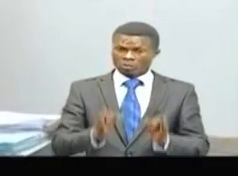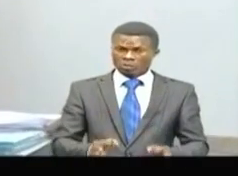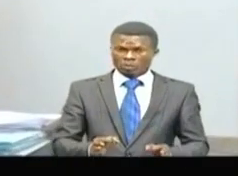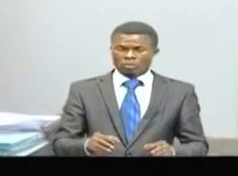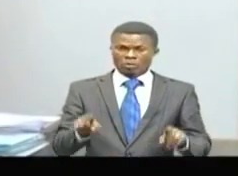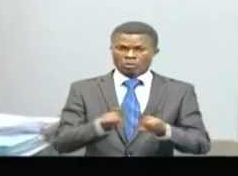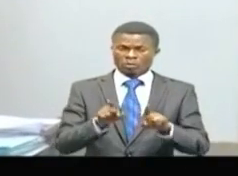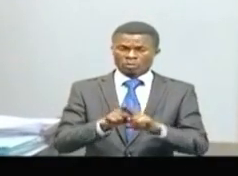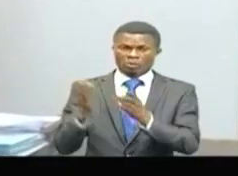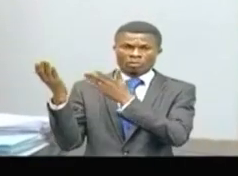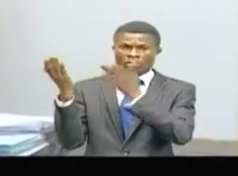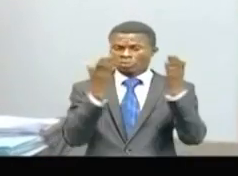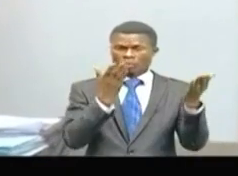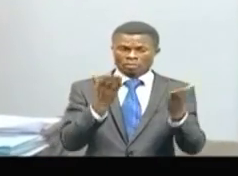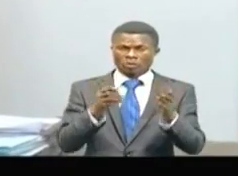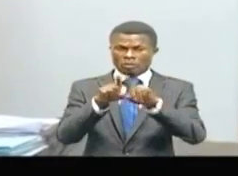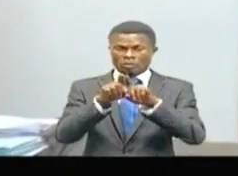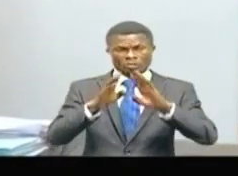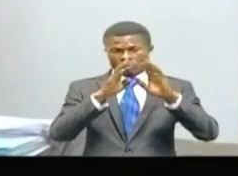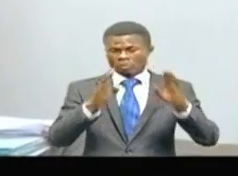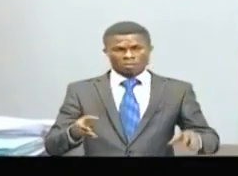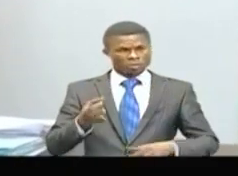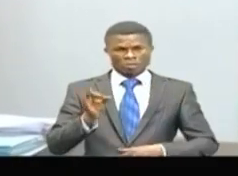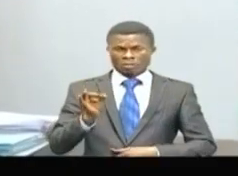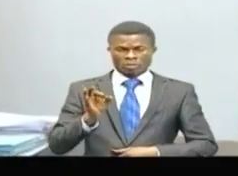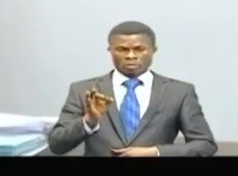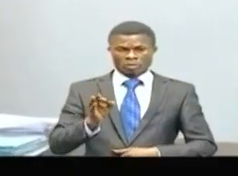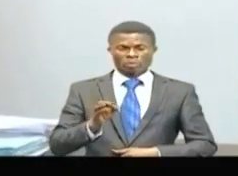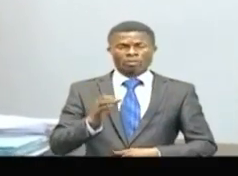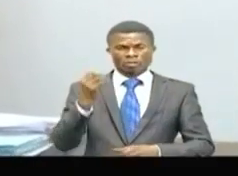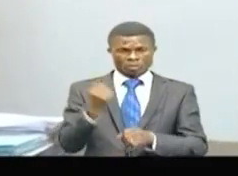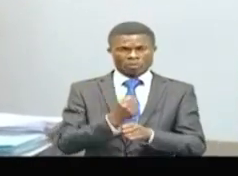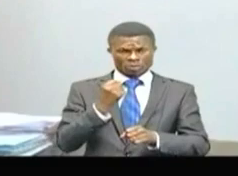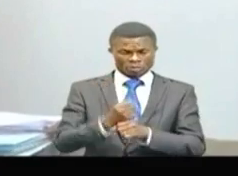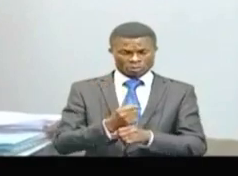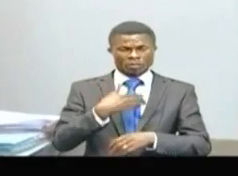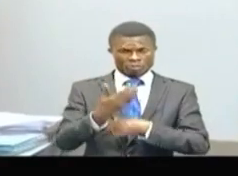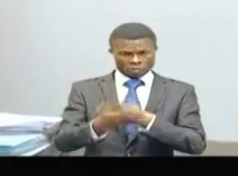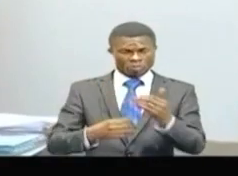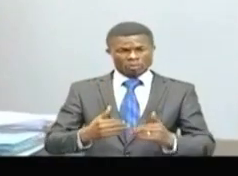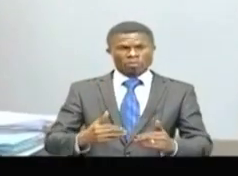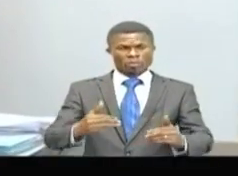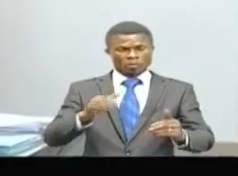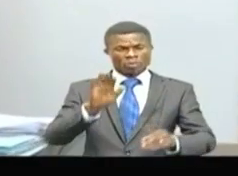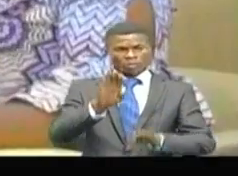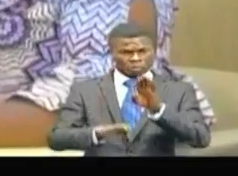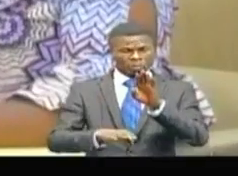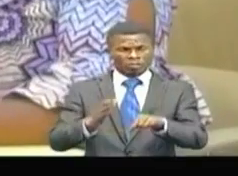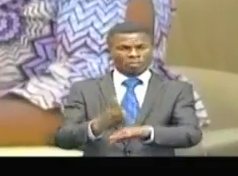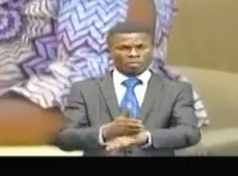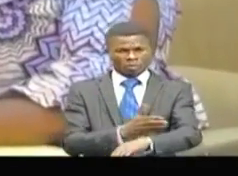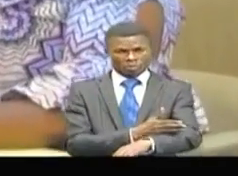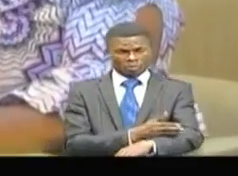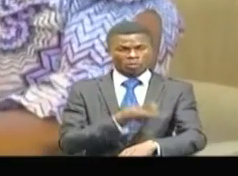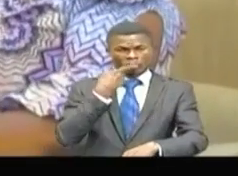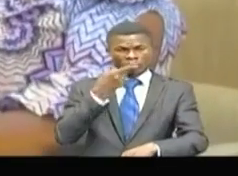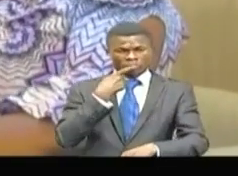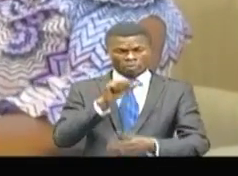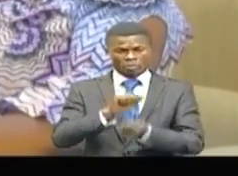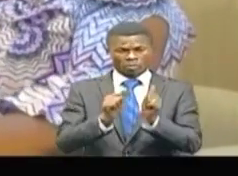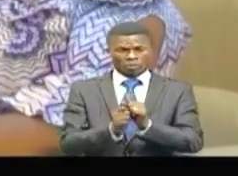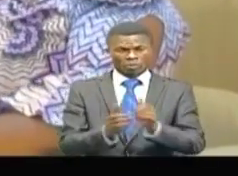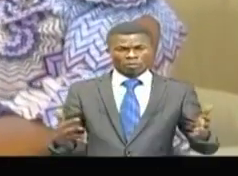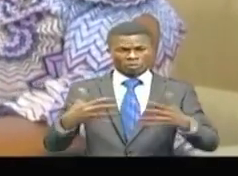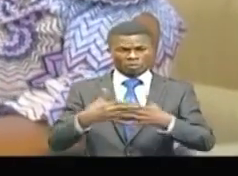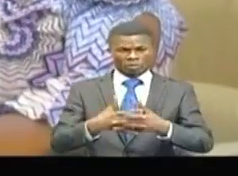au transport et au logement, dont le processus est en cours et sera au centre de l'atelier d'harmonisation